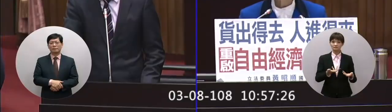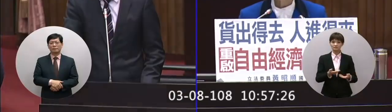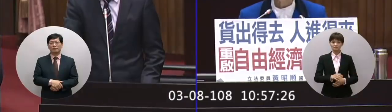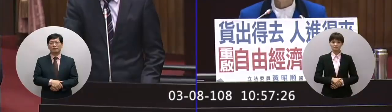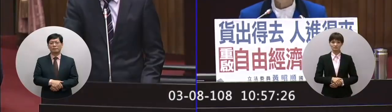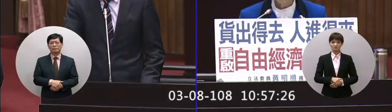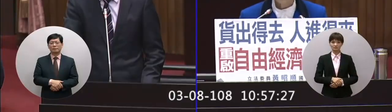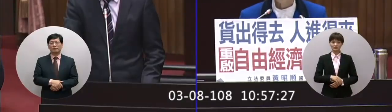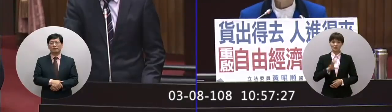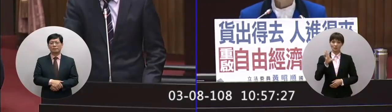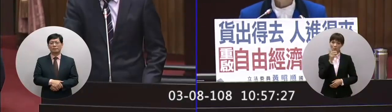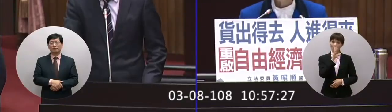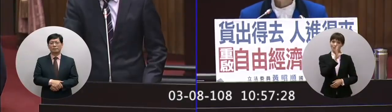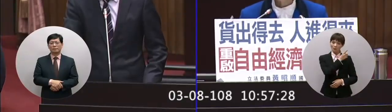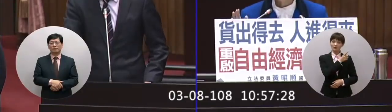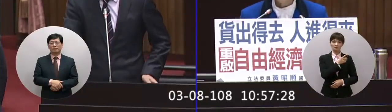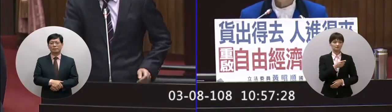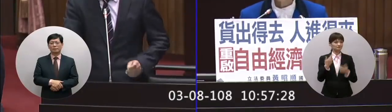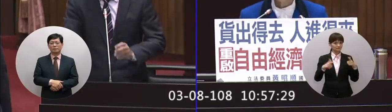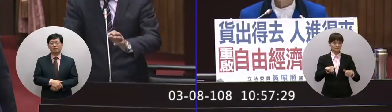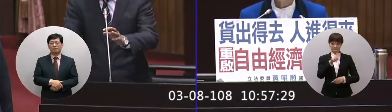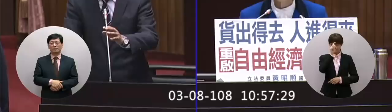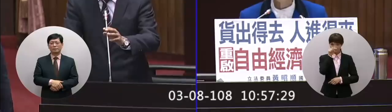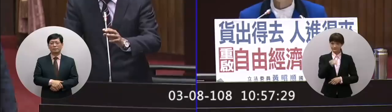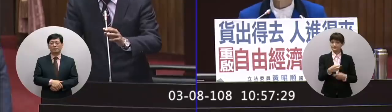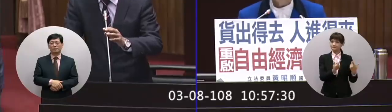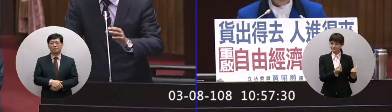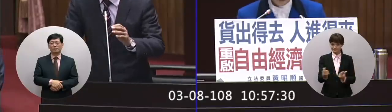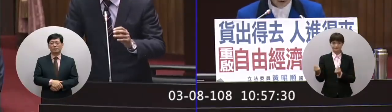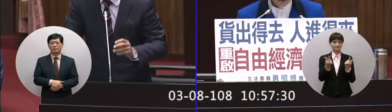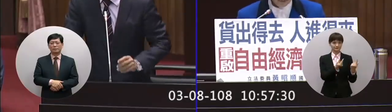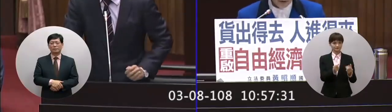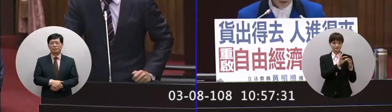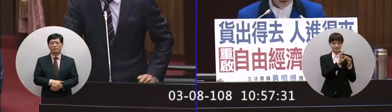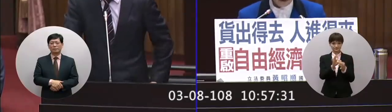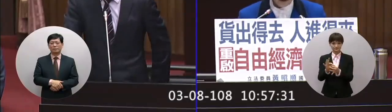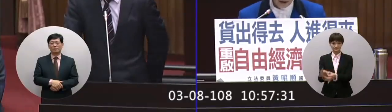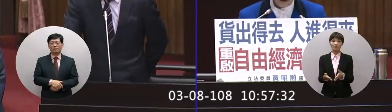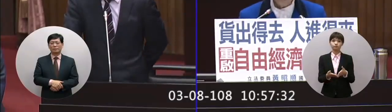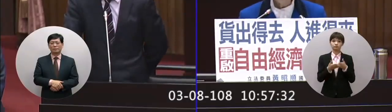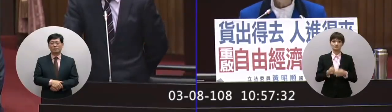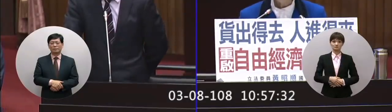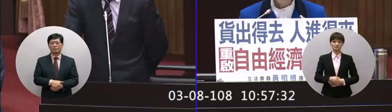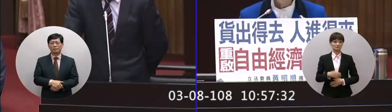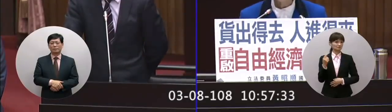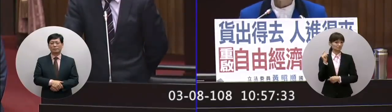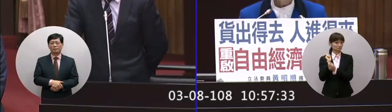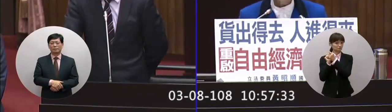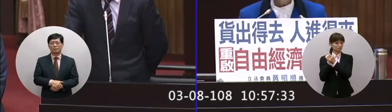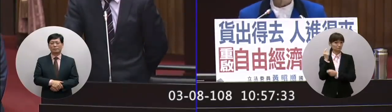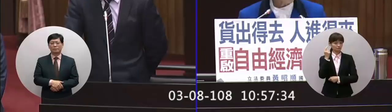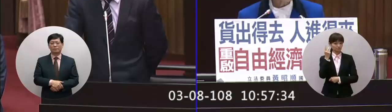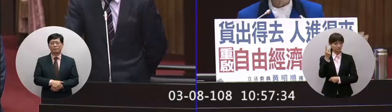是一个偶发事件，而是一个长期的一个事件。所以我们希望前两天，我相